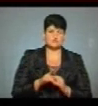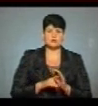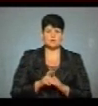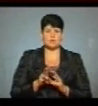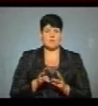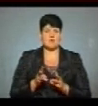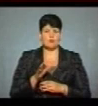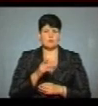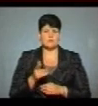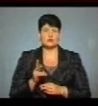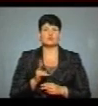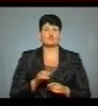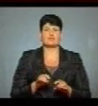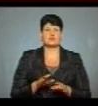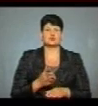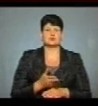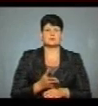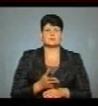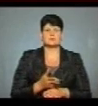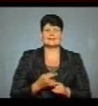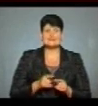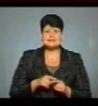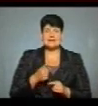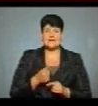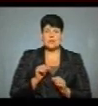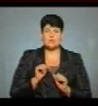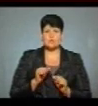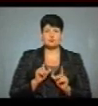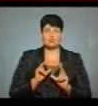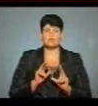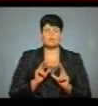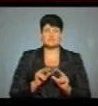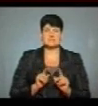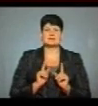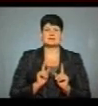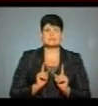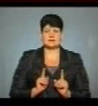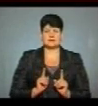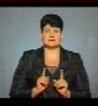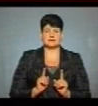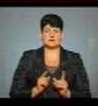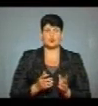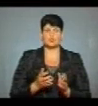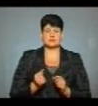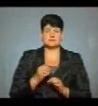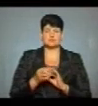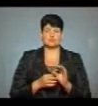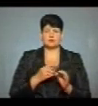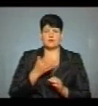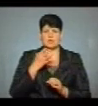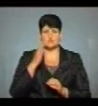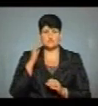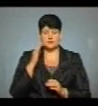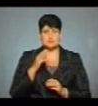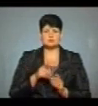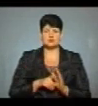опалювального періоду. І хто вирішить тоді? На цей рік ми, на жаль, можемо пообіцяти тільки отримання цілодобової гарячої води з